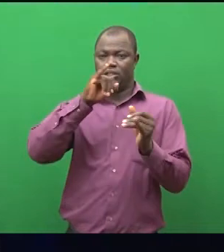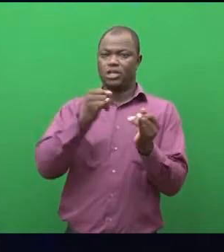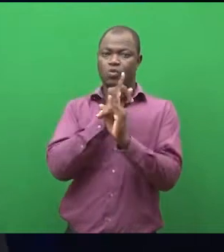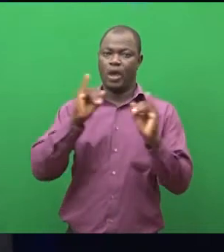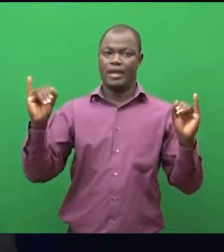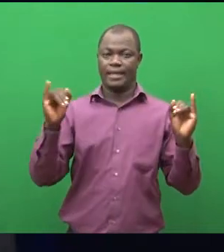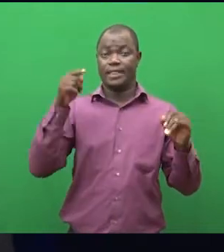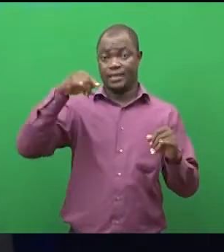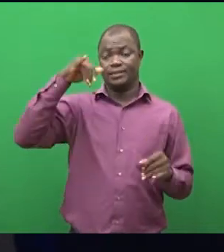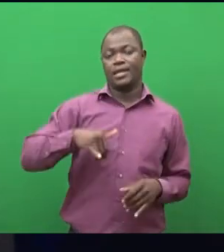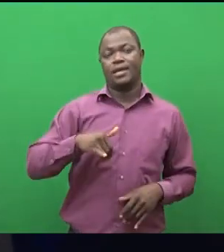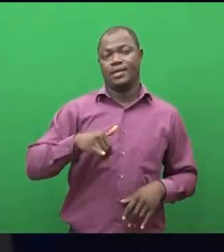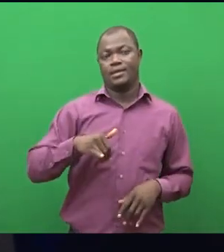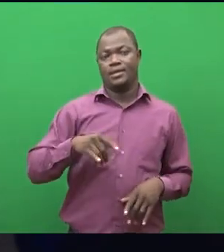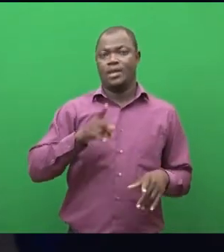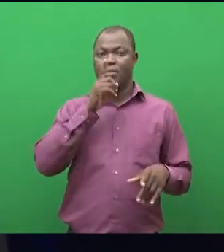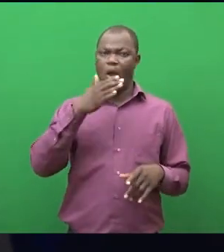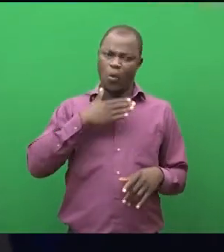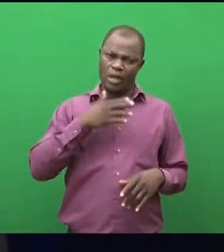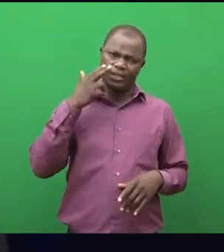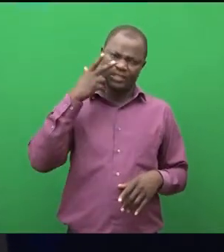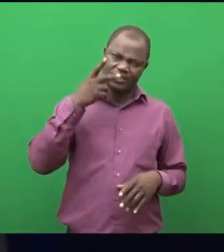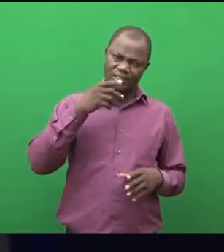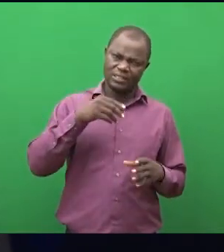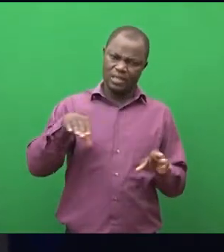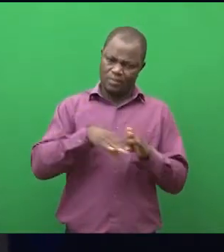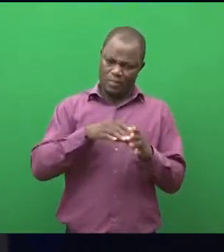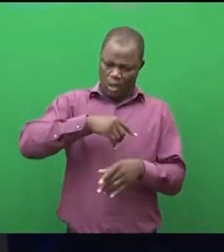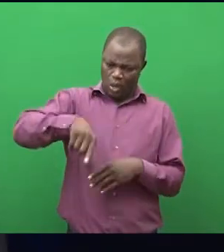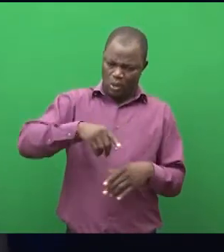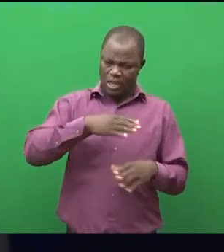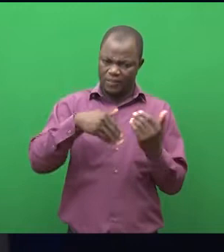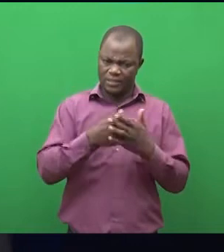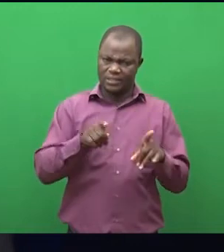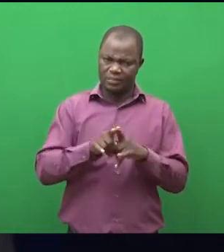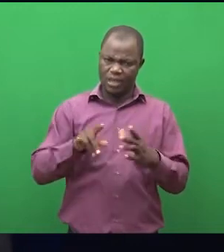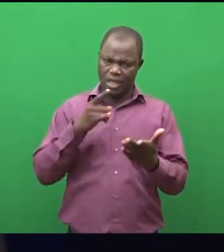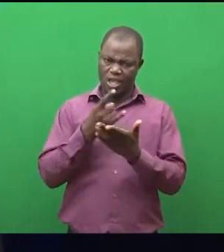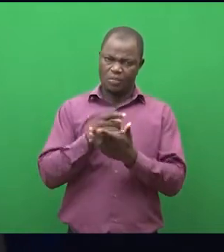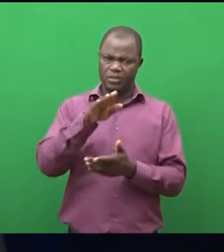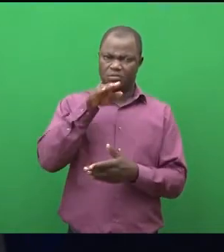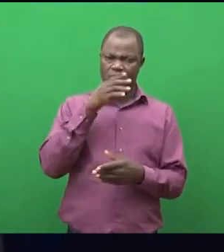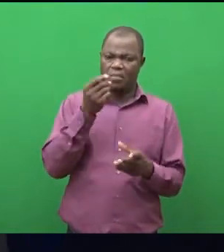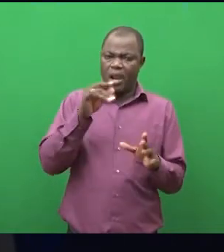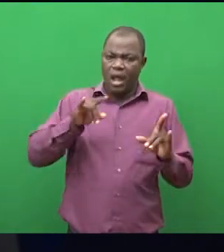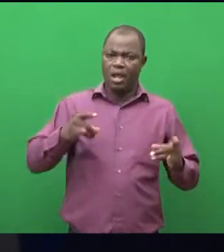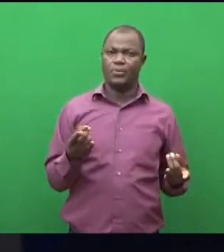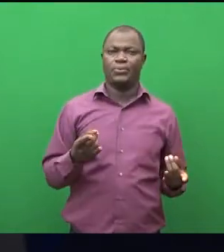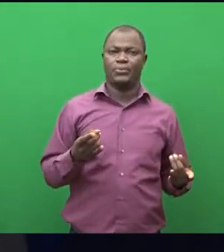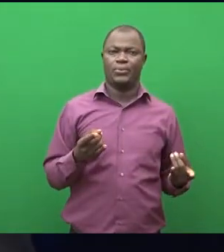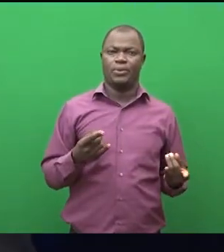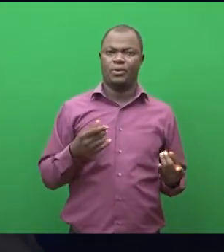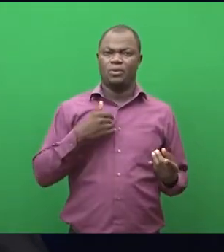January. Tichiti regai timboona kuti iyo tourism yedu inobatsira upfumi hwenyika. Asi